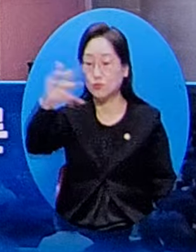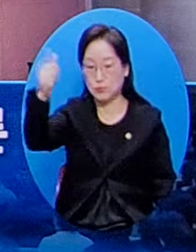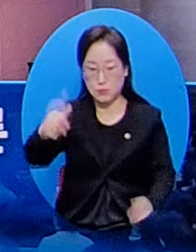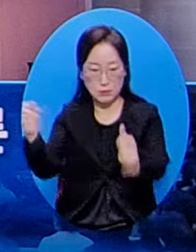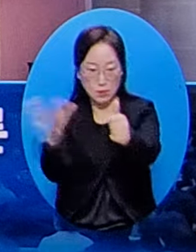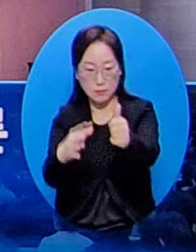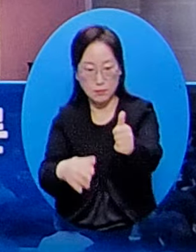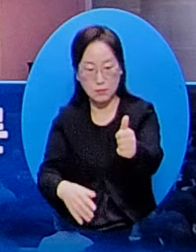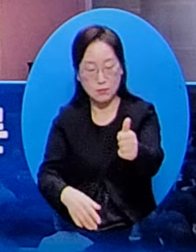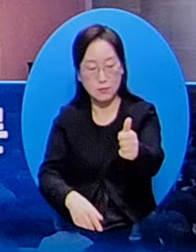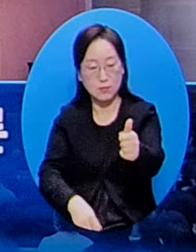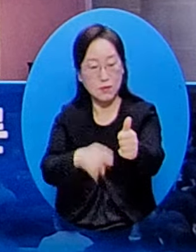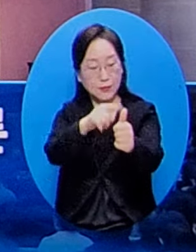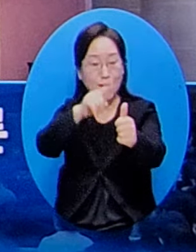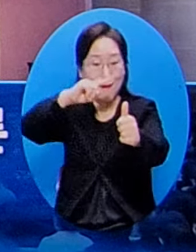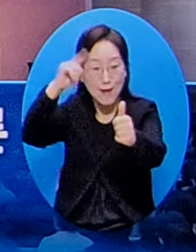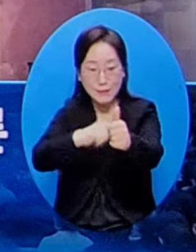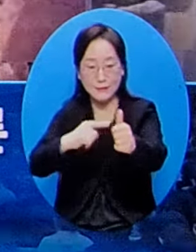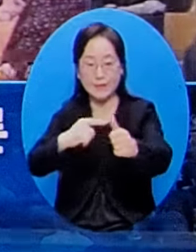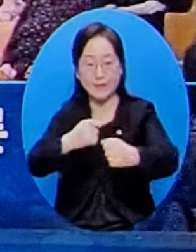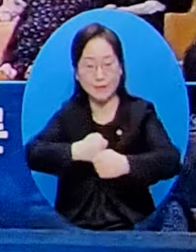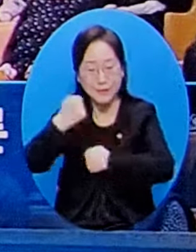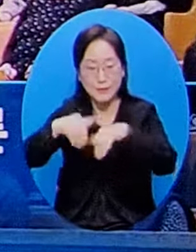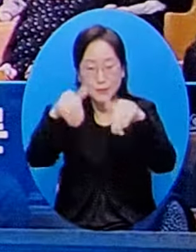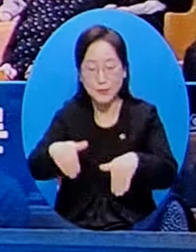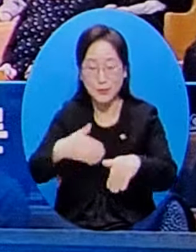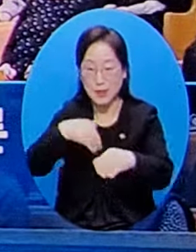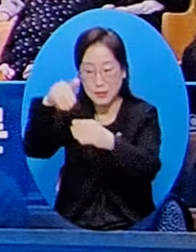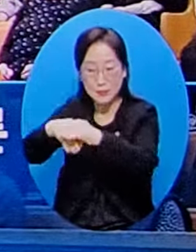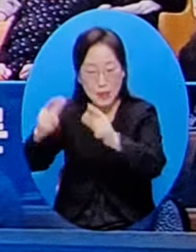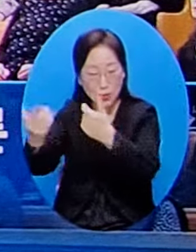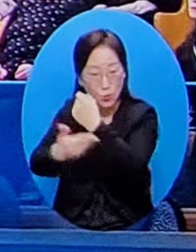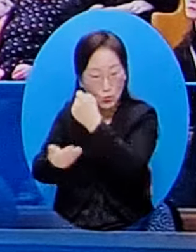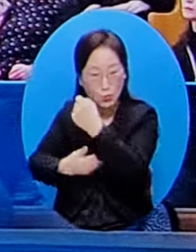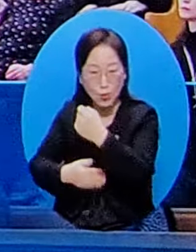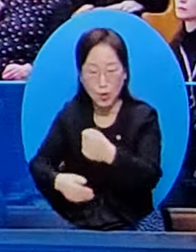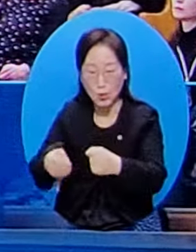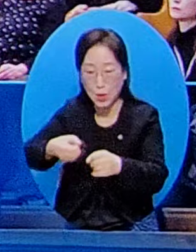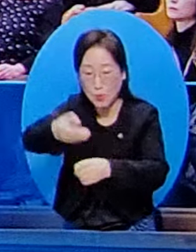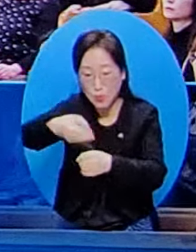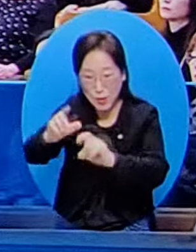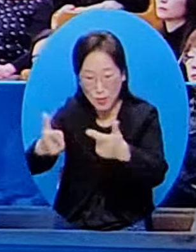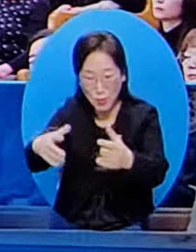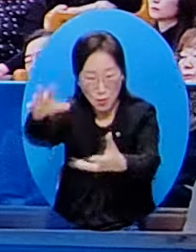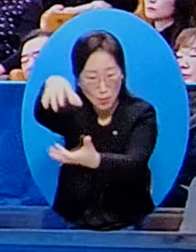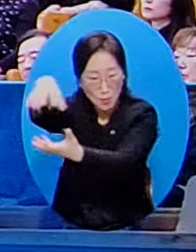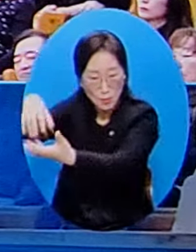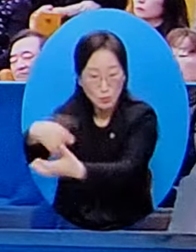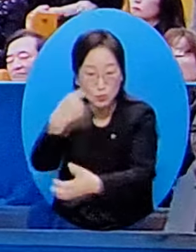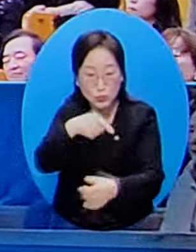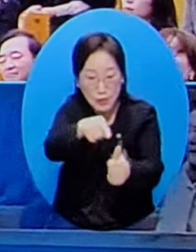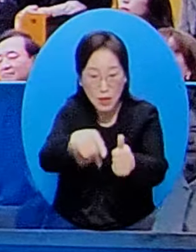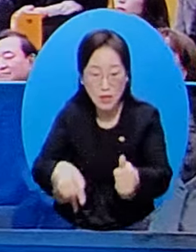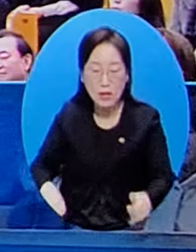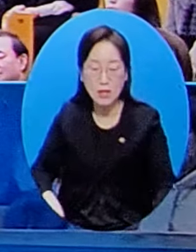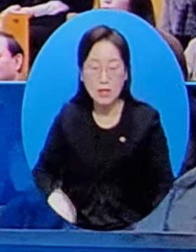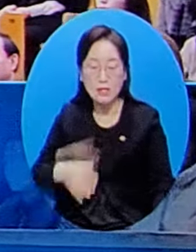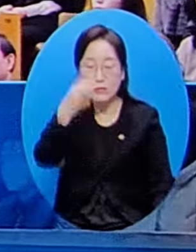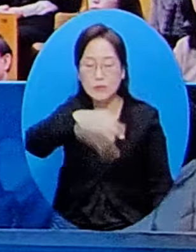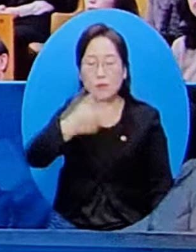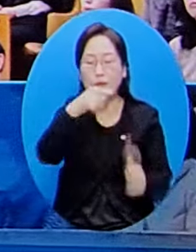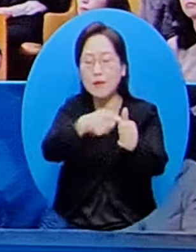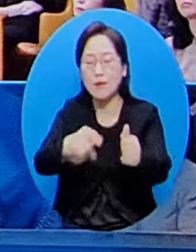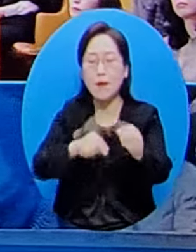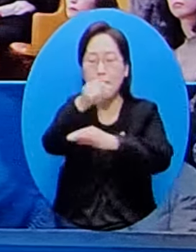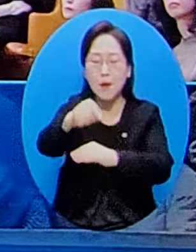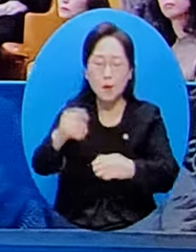대답하여 이르되 악하고 게으른 종아 나는 심지 않은 데서 거두고 헛치지 않은 데서 모으는 줄로 내가 알았느냐? 이 무익한 종을 바깥